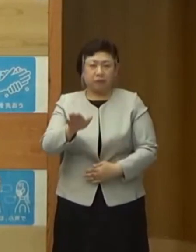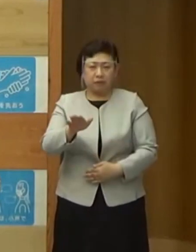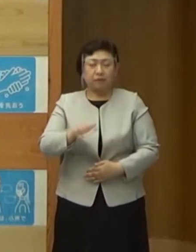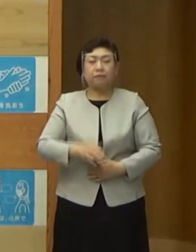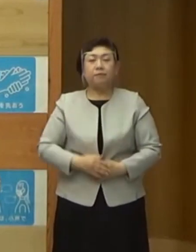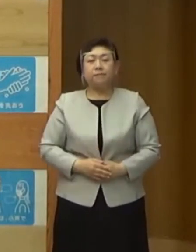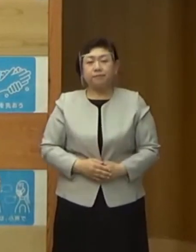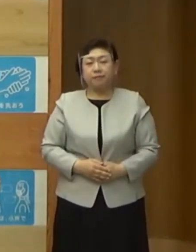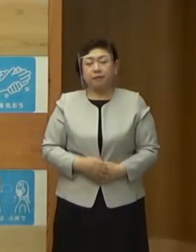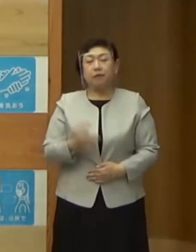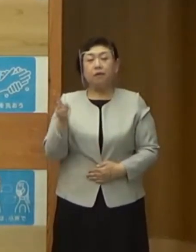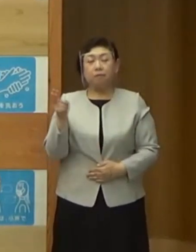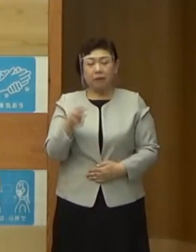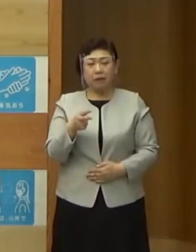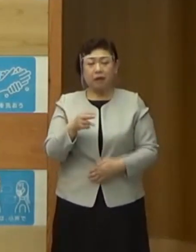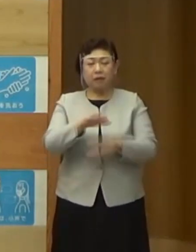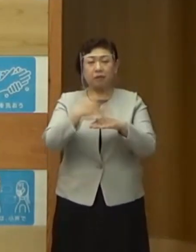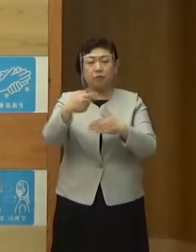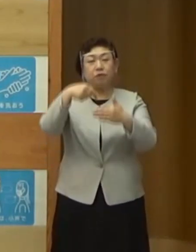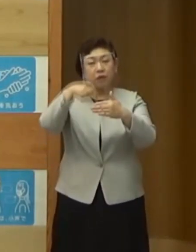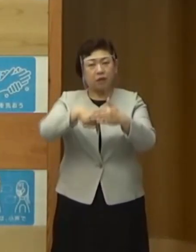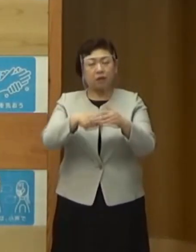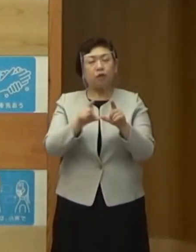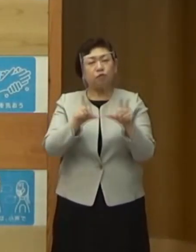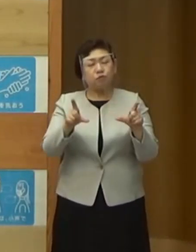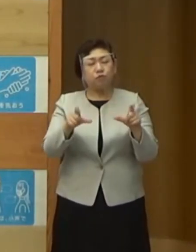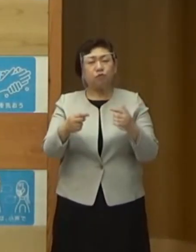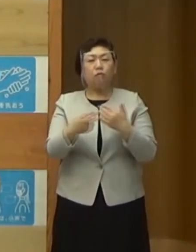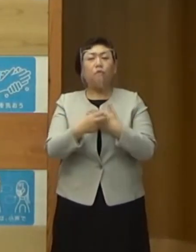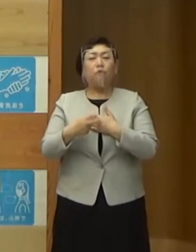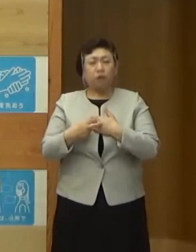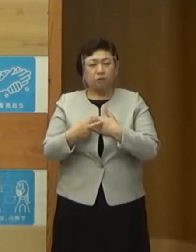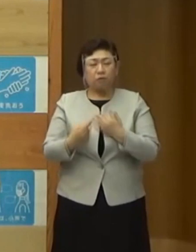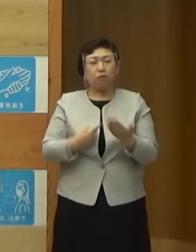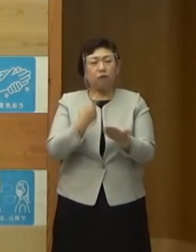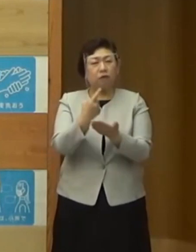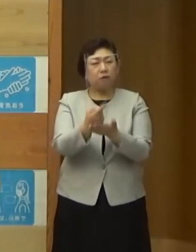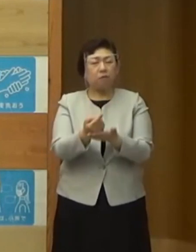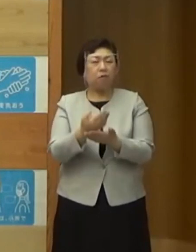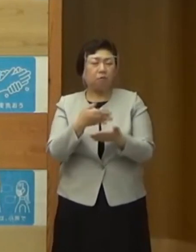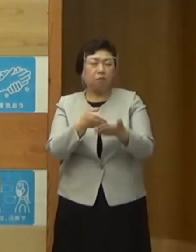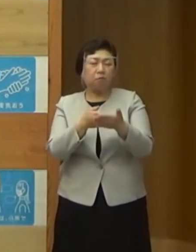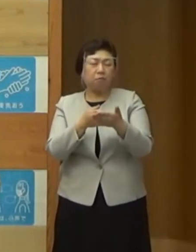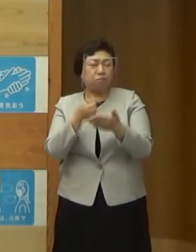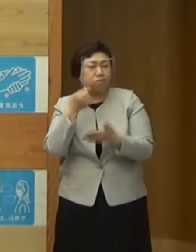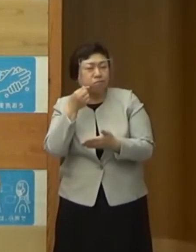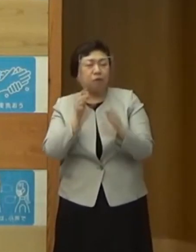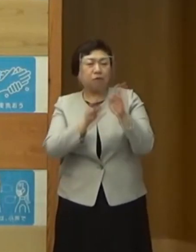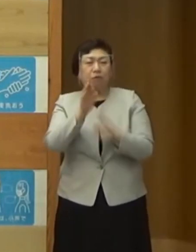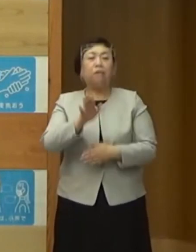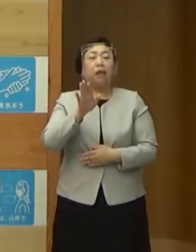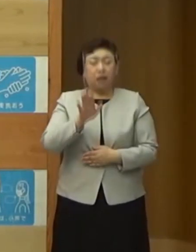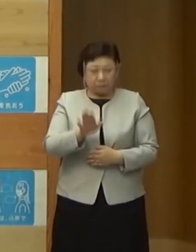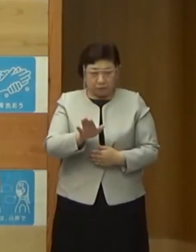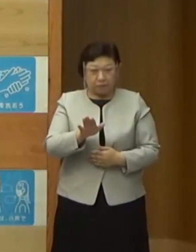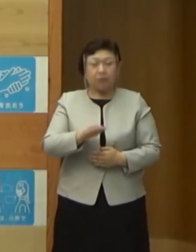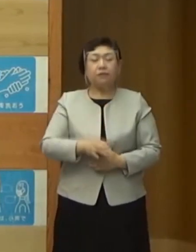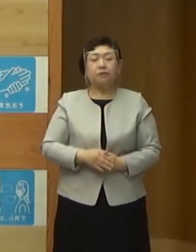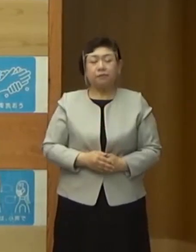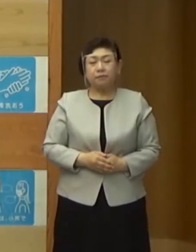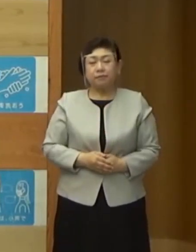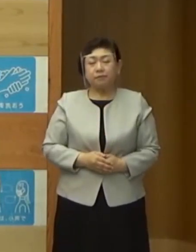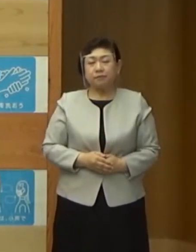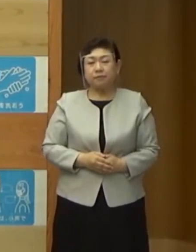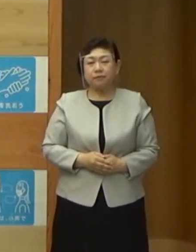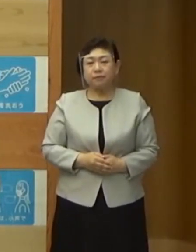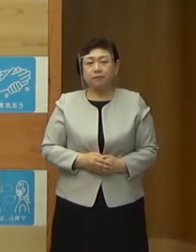ます。また市内では通常の医療に支障が生じる施設があるなど、厳しい状況が続